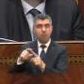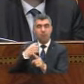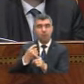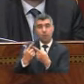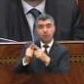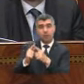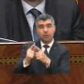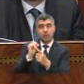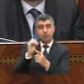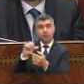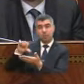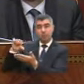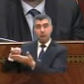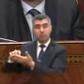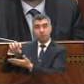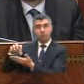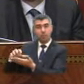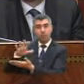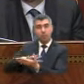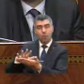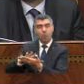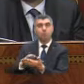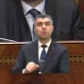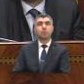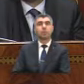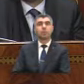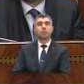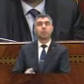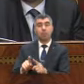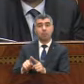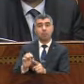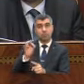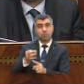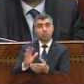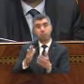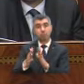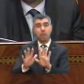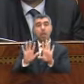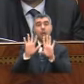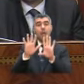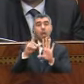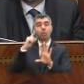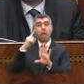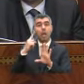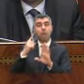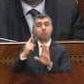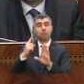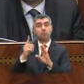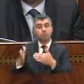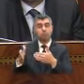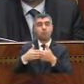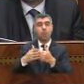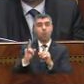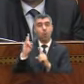الدول الأخرى كتفرض عليه يعني تقريبا 10 أيام ديال الكونفينمون ديال الحج